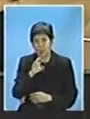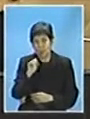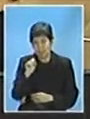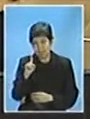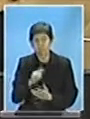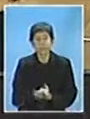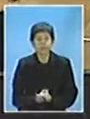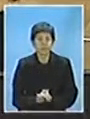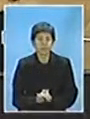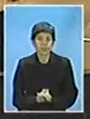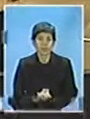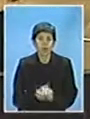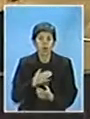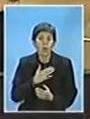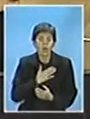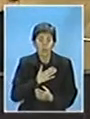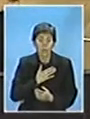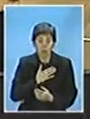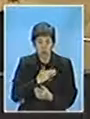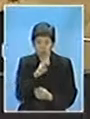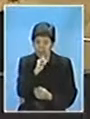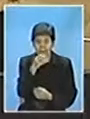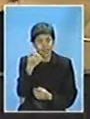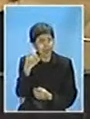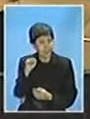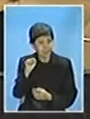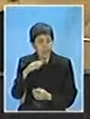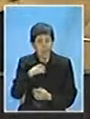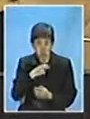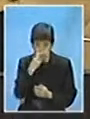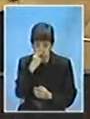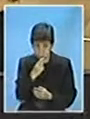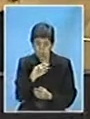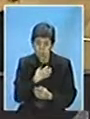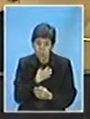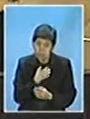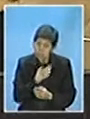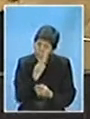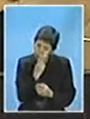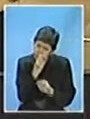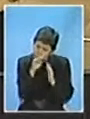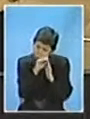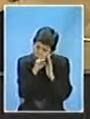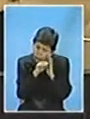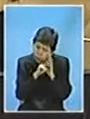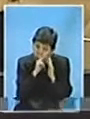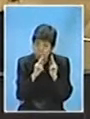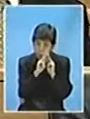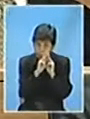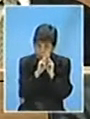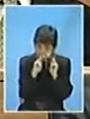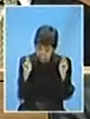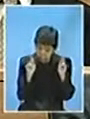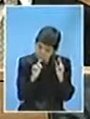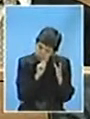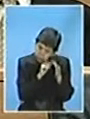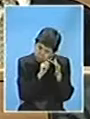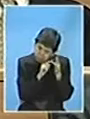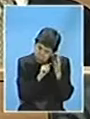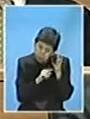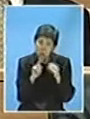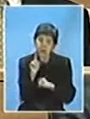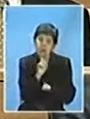ท่านประธานครับผมไปดูมาตรา15นะฮะเพื่อนับองค์ประกอบของกรรมการสภาแพทย์แผน